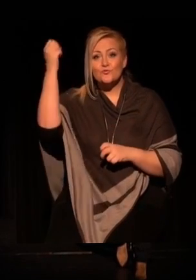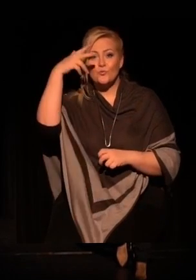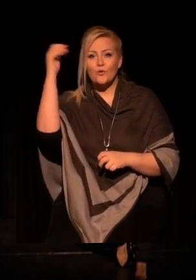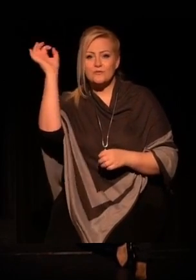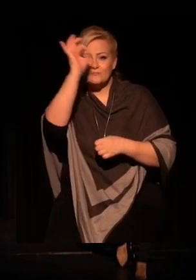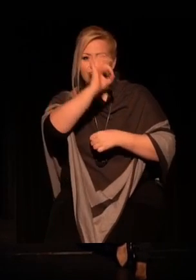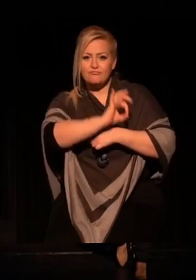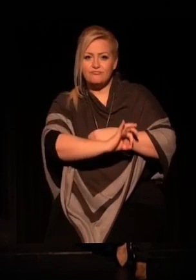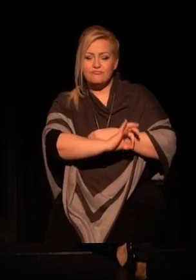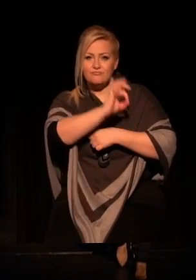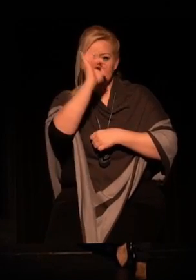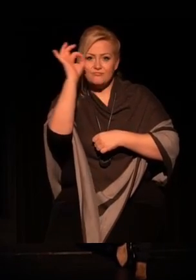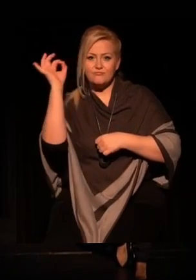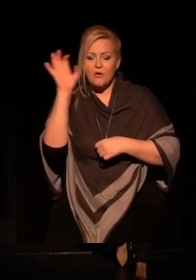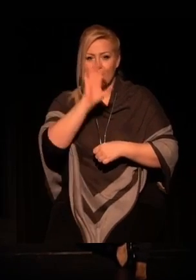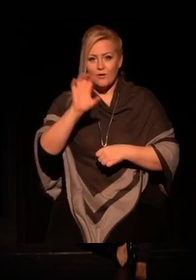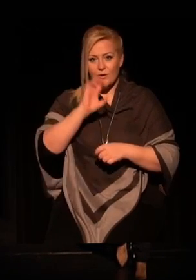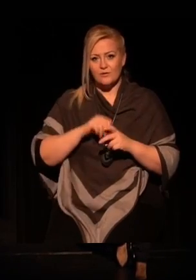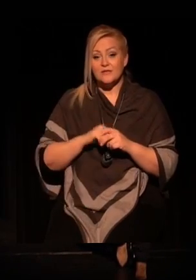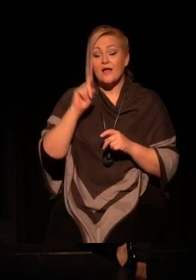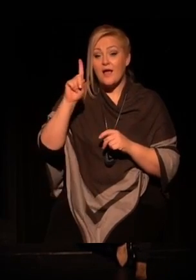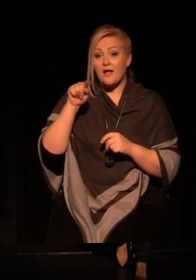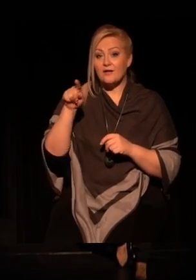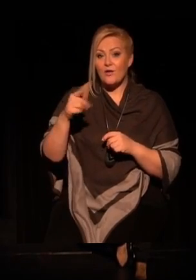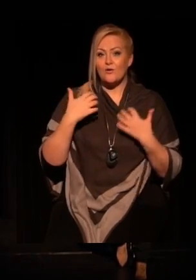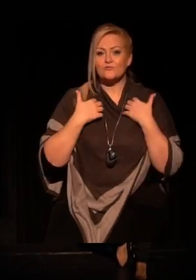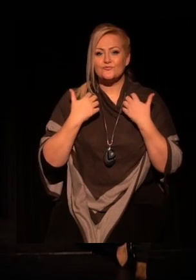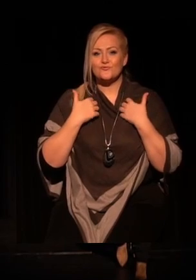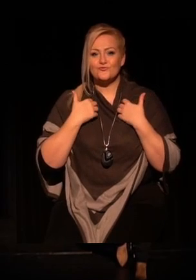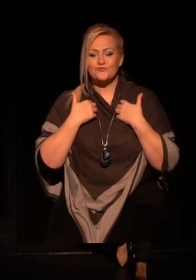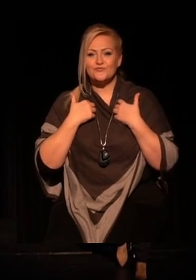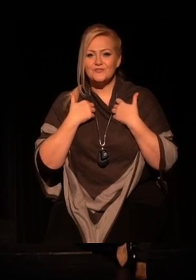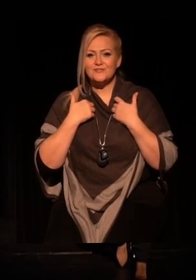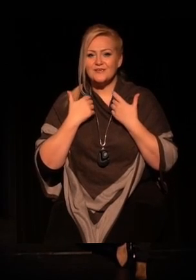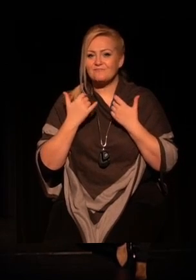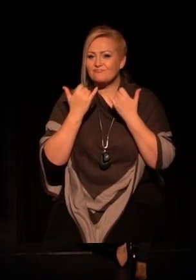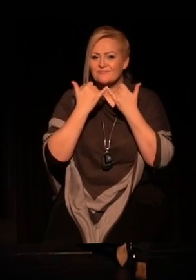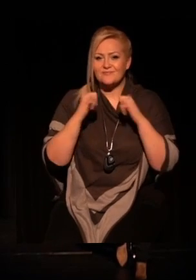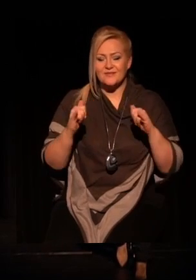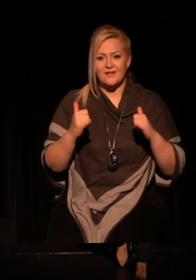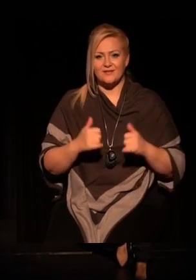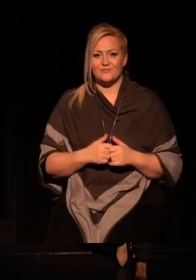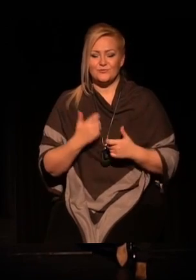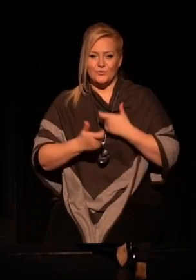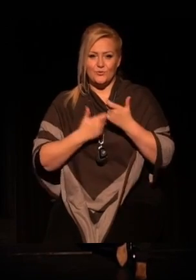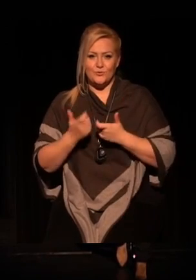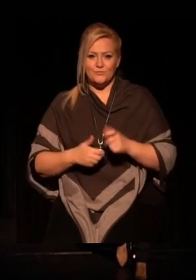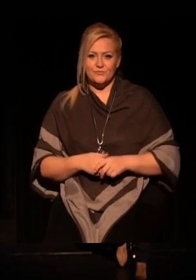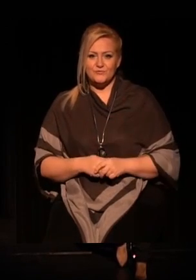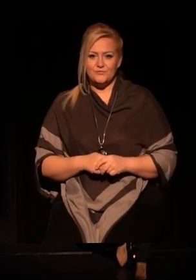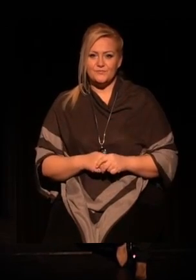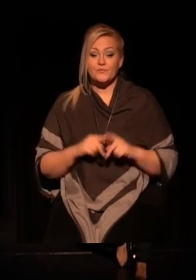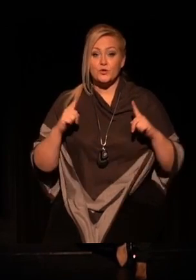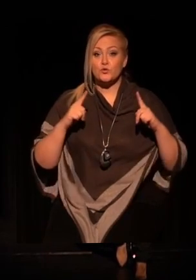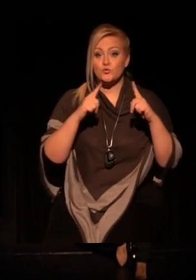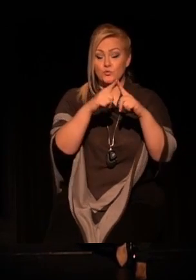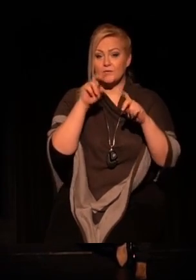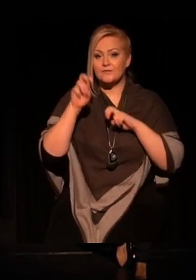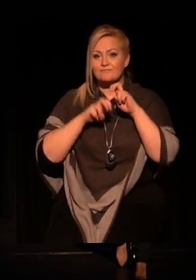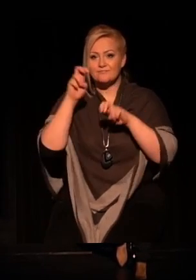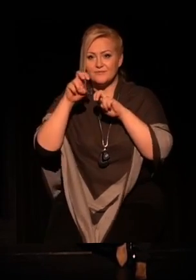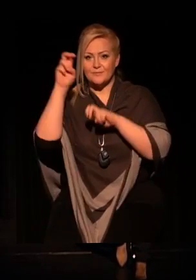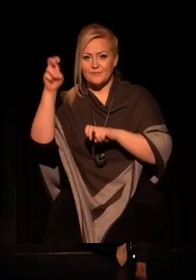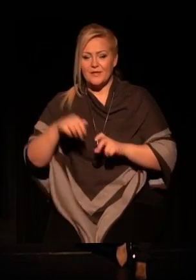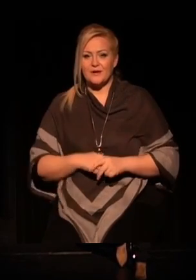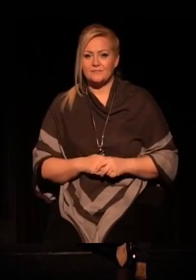przeżyć, a nie przeczekać. I góry marzeń zamienił na prawdziwe szczyty. Dziś